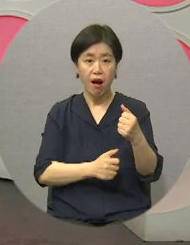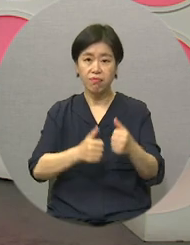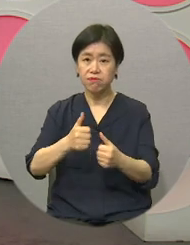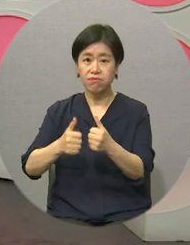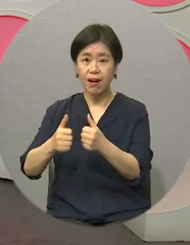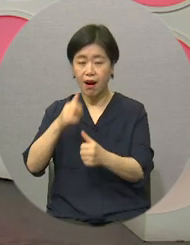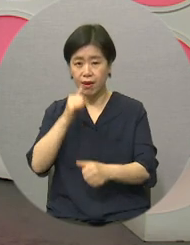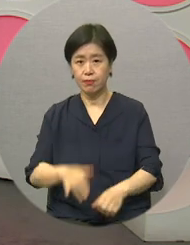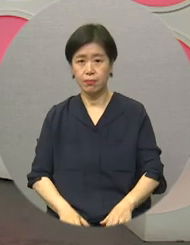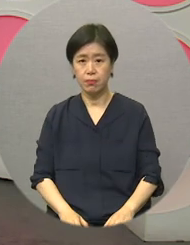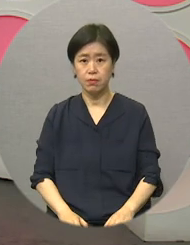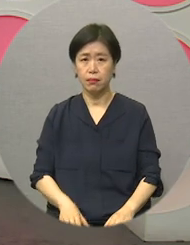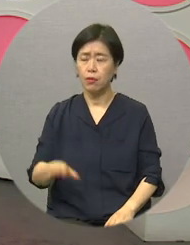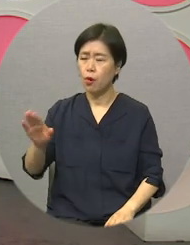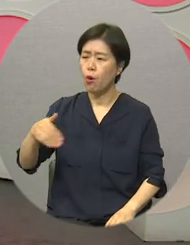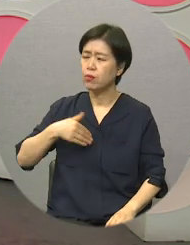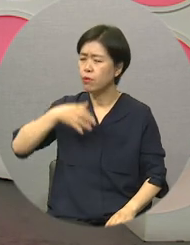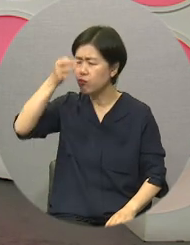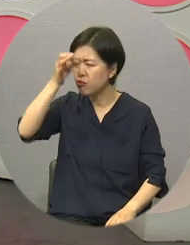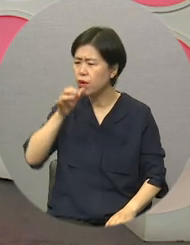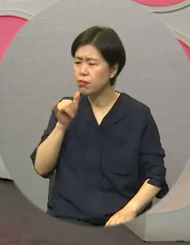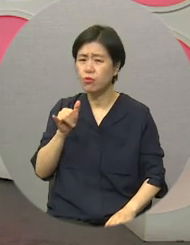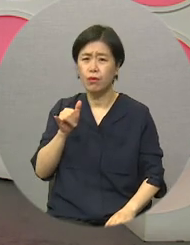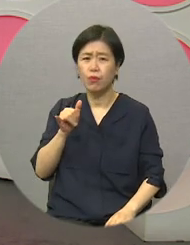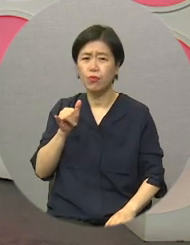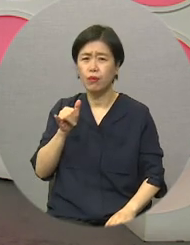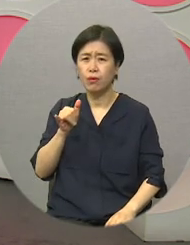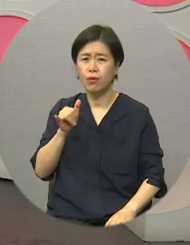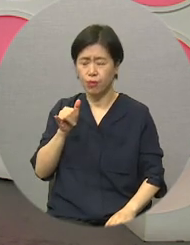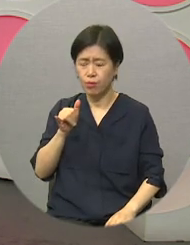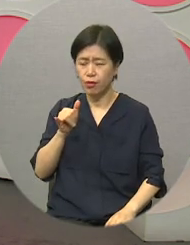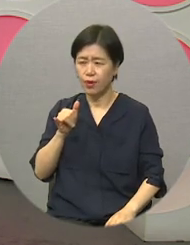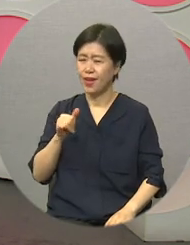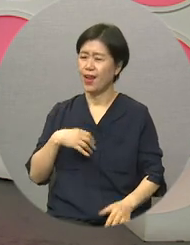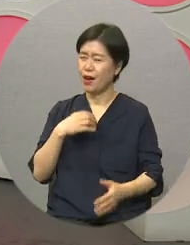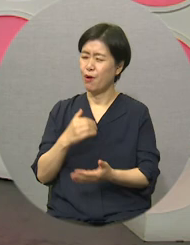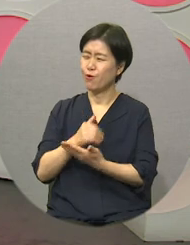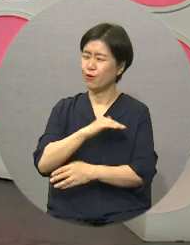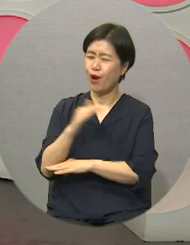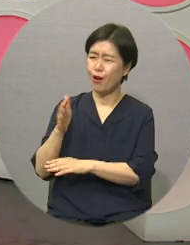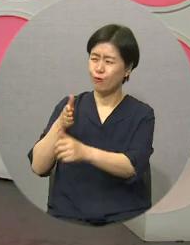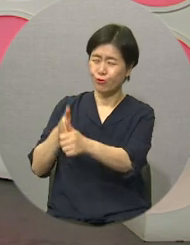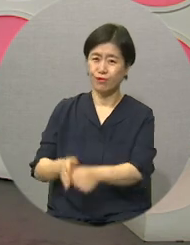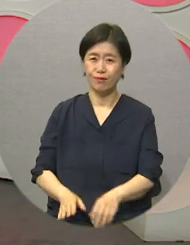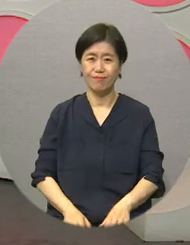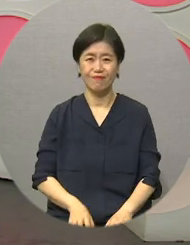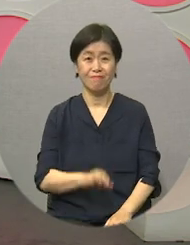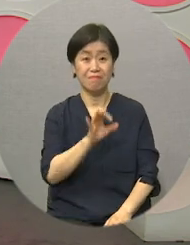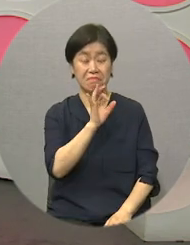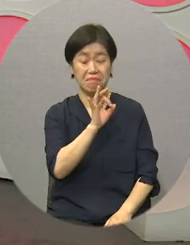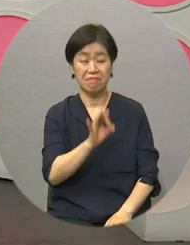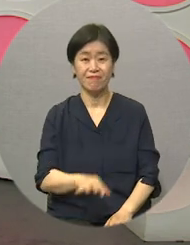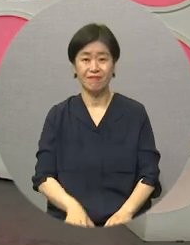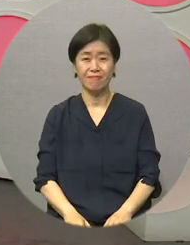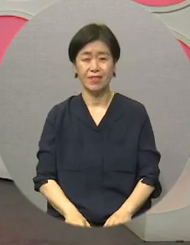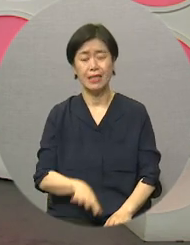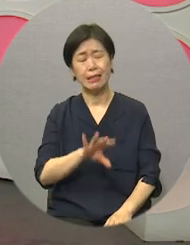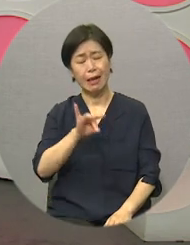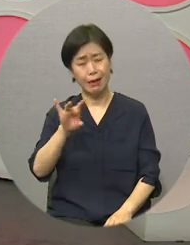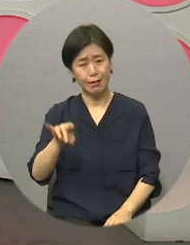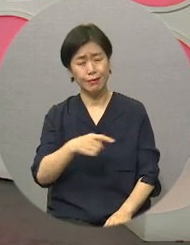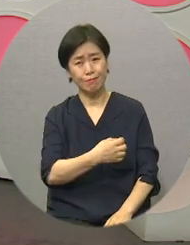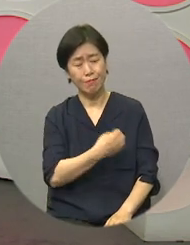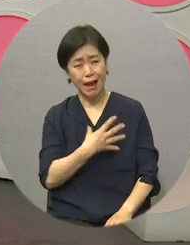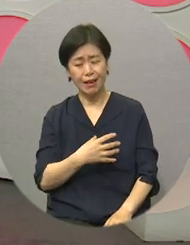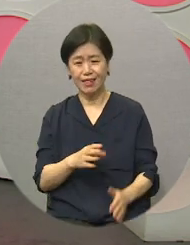나 부탁 하나 있는데 있어 나 감동 사연 좀 해 주셔 예 알겠습니다 저희 이거 짠 거 아니에요 가끔 주호 씨한테